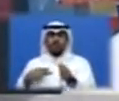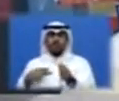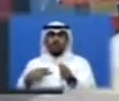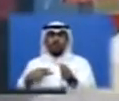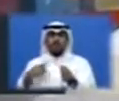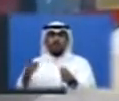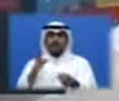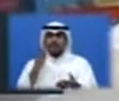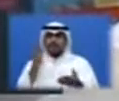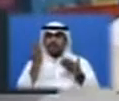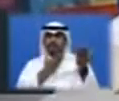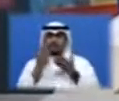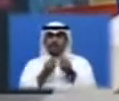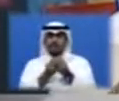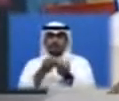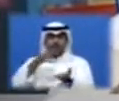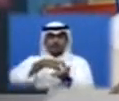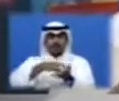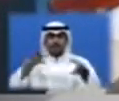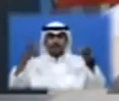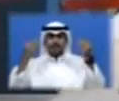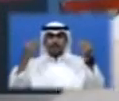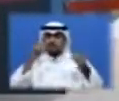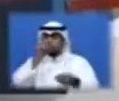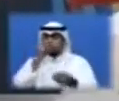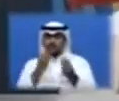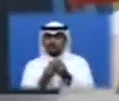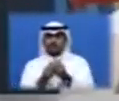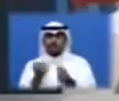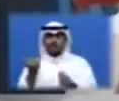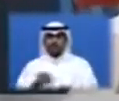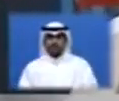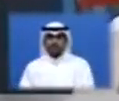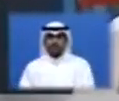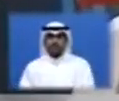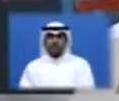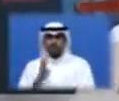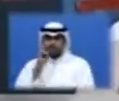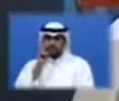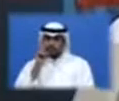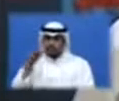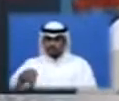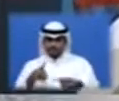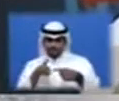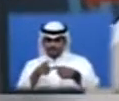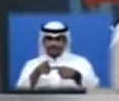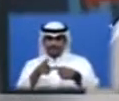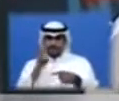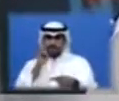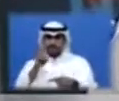العلمي وبالخصوص مع المركز العلمي. حقيقة رأينا من خلال هذا المعرض